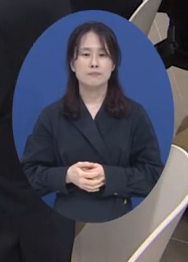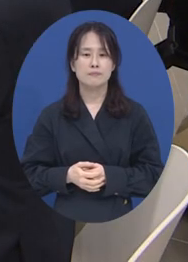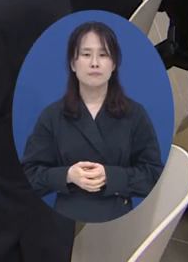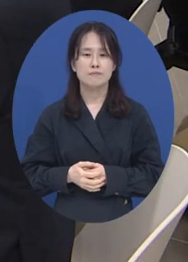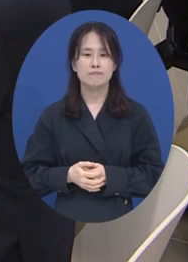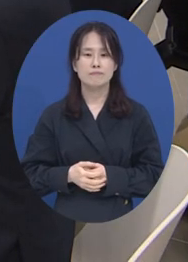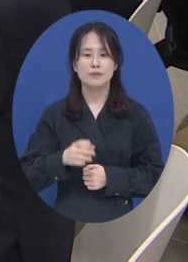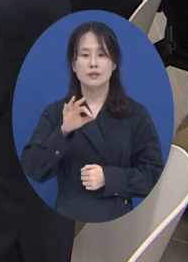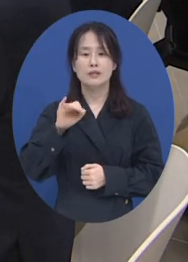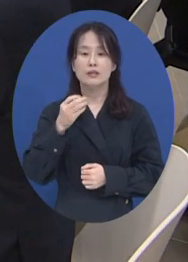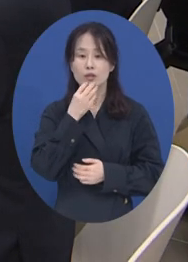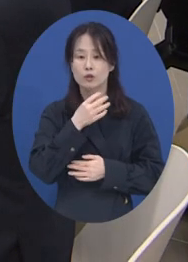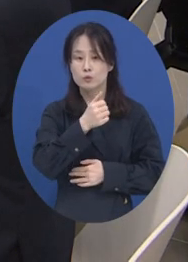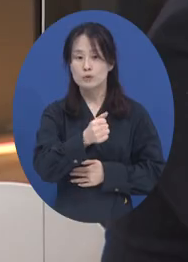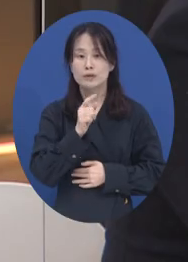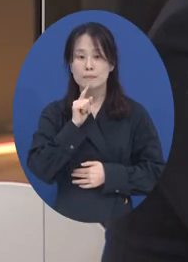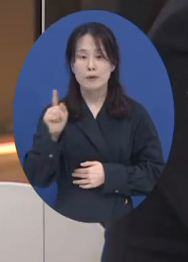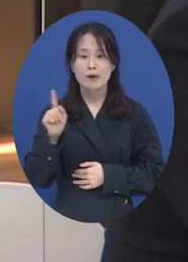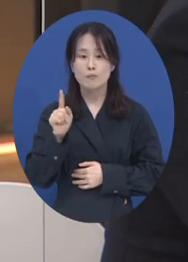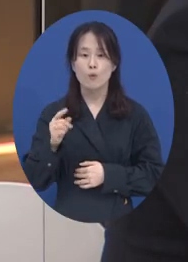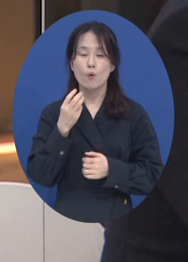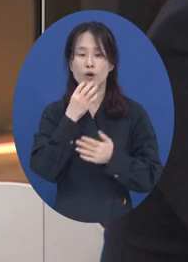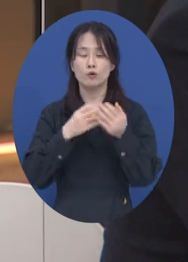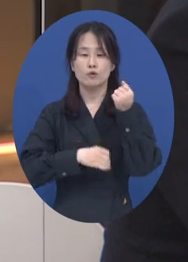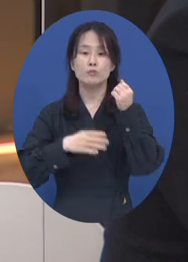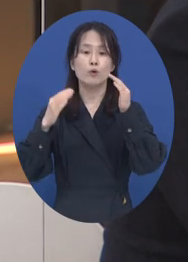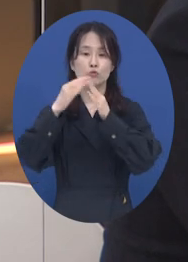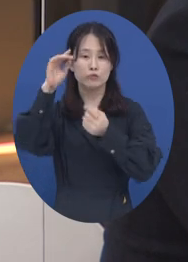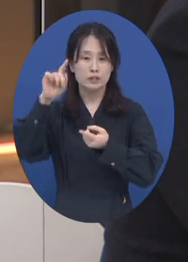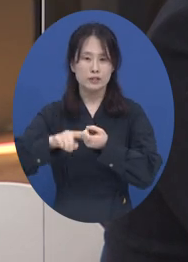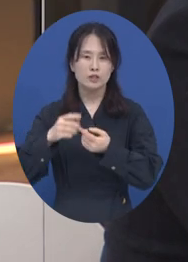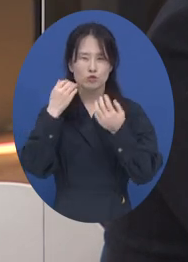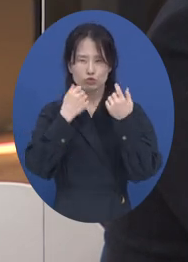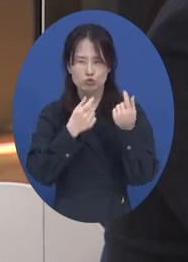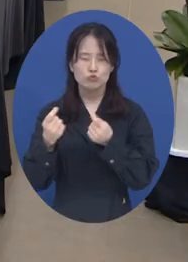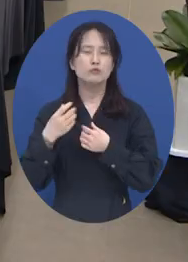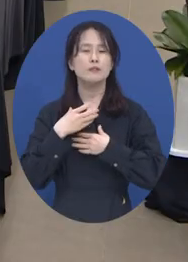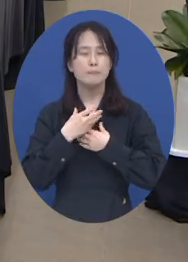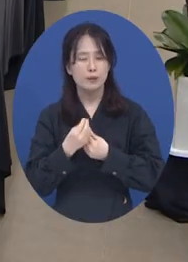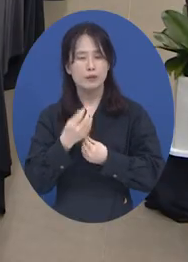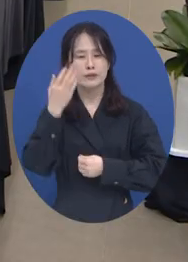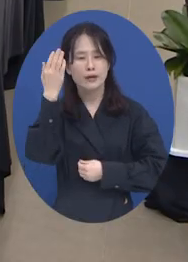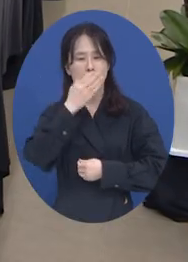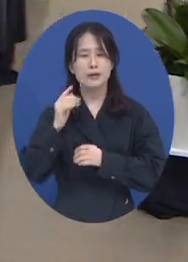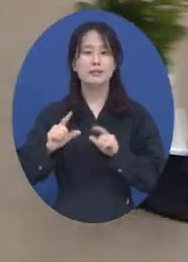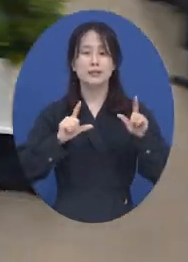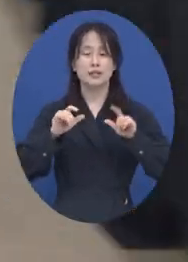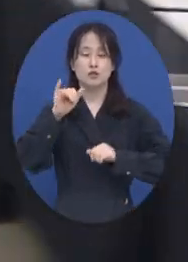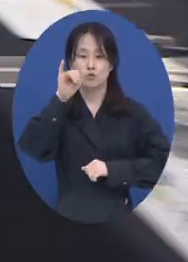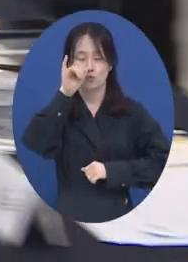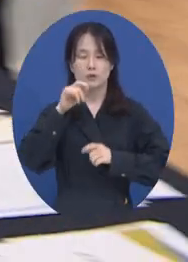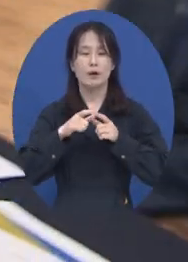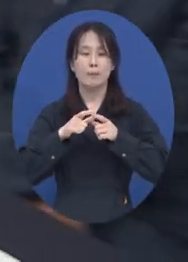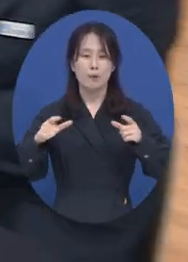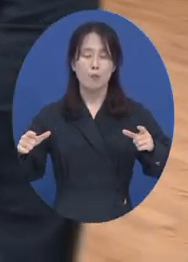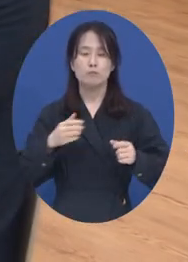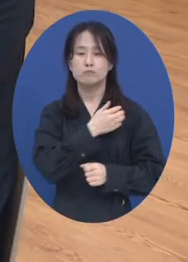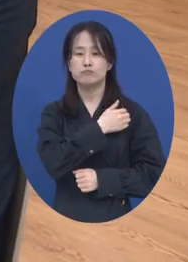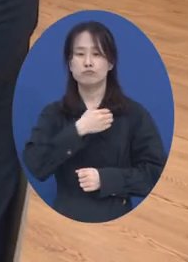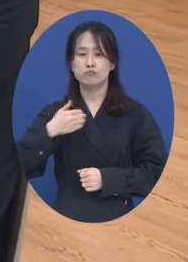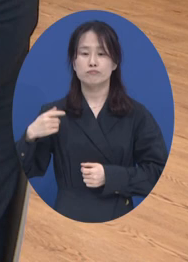밖에도 이재명 경기도지사는 경기도 기본주택에 대해 누구나 편하고 깨끗하게 살 수 있는 평범하고